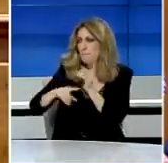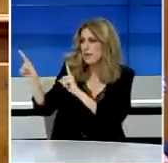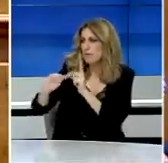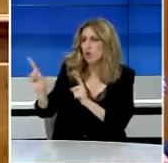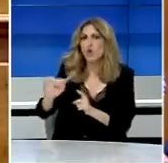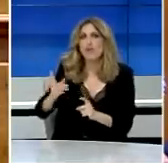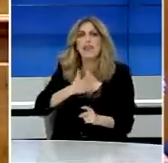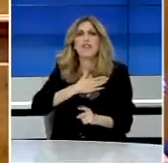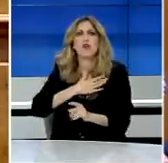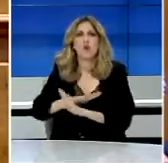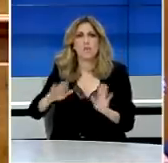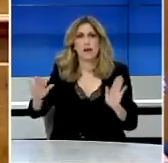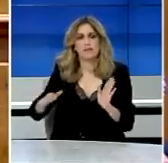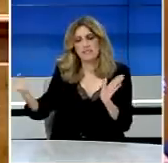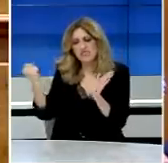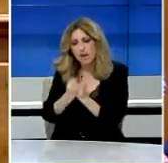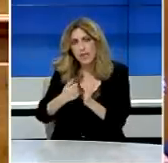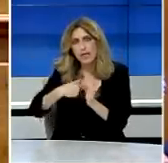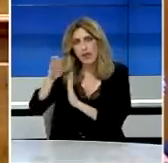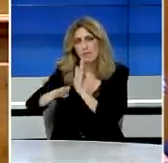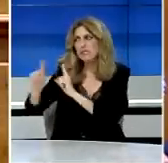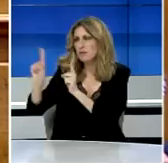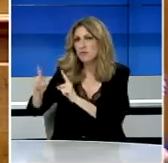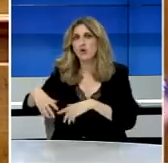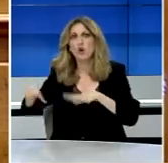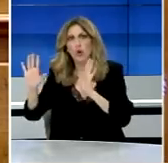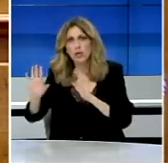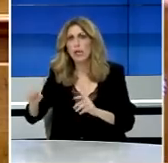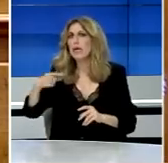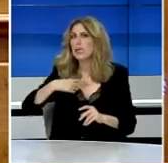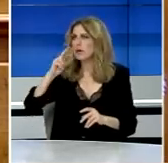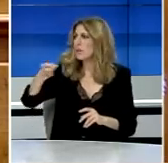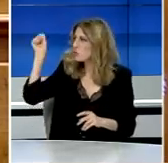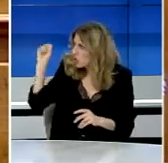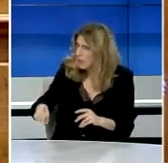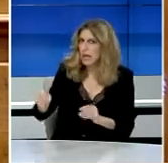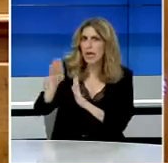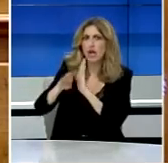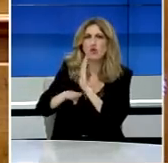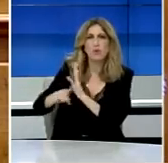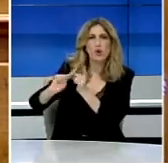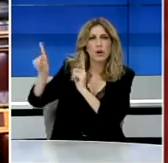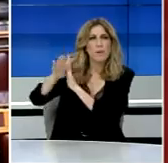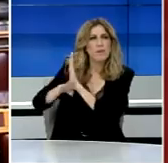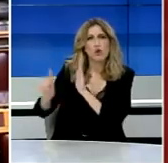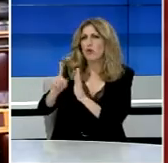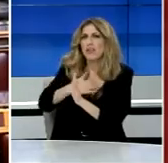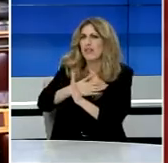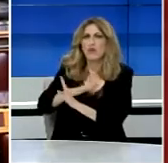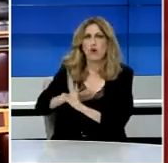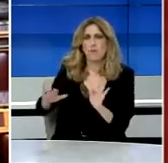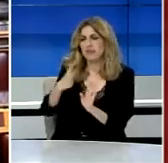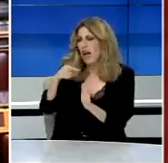έχουμε την ιδιοκτησία των προγραμμάτων των μνημονίων, γιατί ήταν νεοφιλελεύθερα προγράμματα. Έτσι και εσείς τώρα δεν μπορείτε να παριστάνετε ότι έχετε